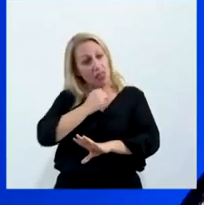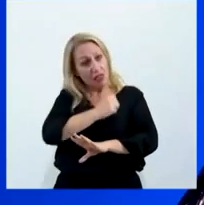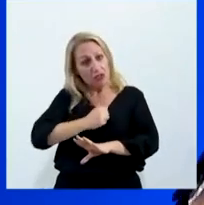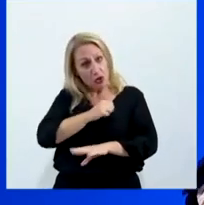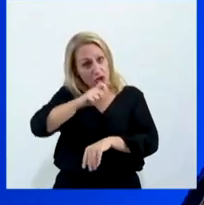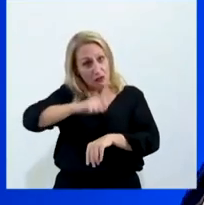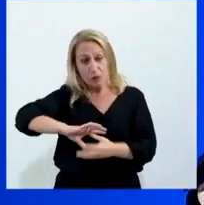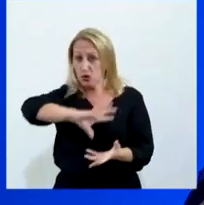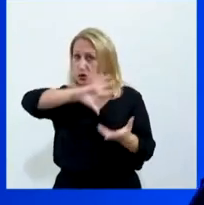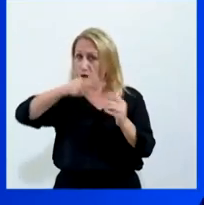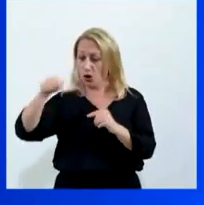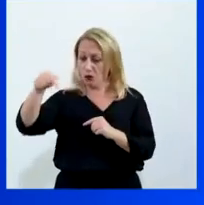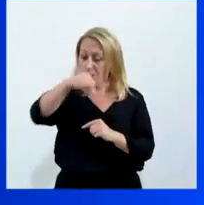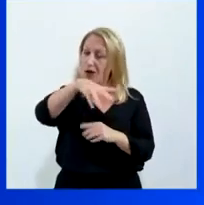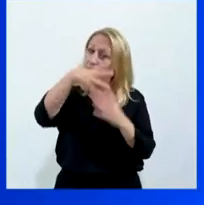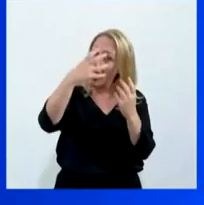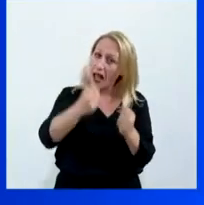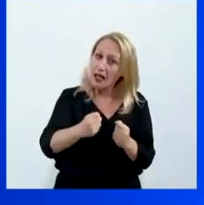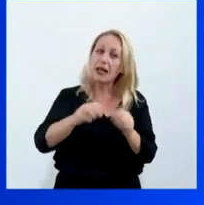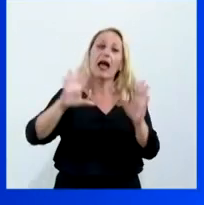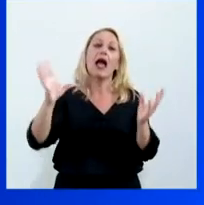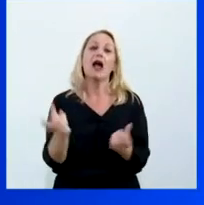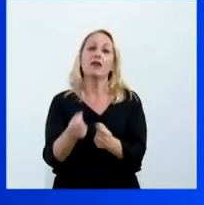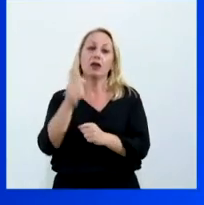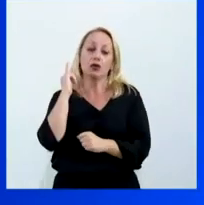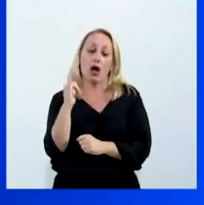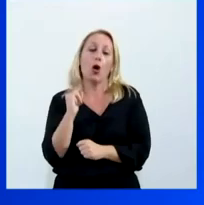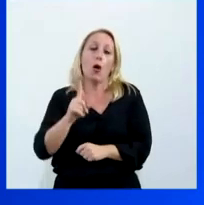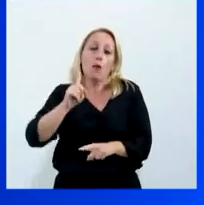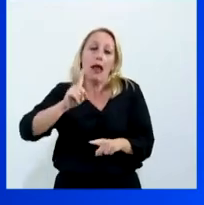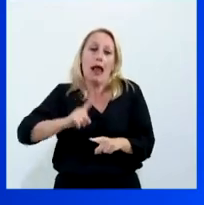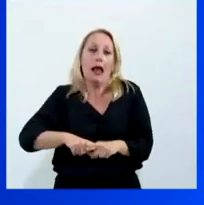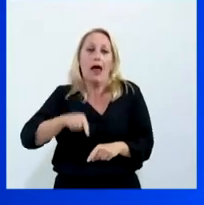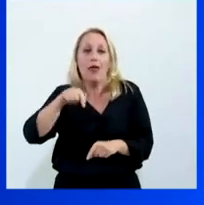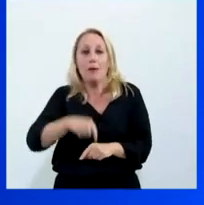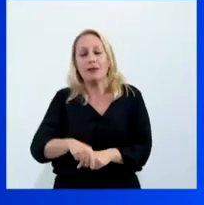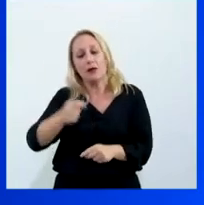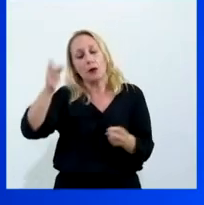Ευτυχώς δεν συμβαίνει σε αυτήν την έκταση ακόμα στην πατρίδα μας.